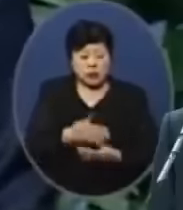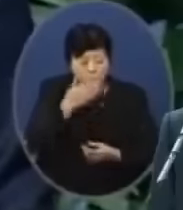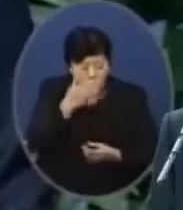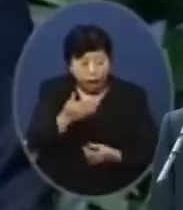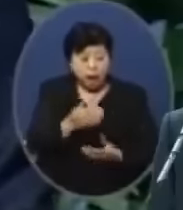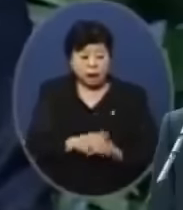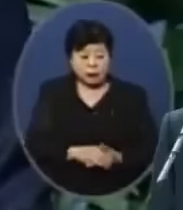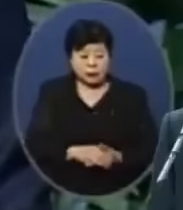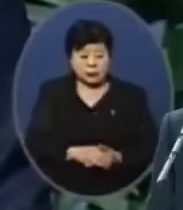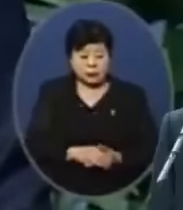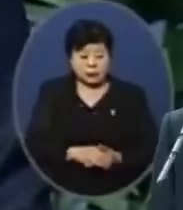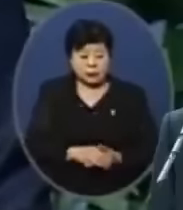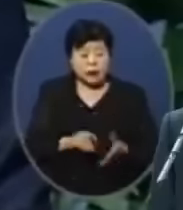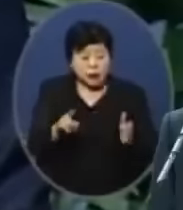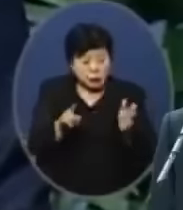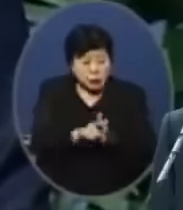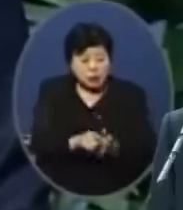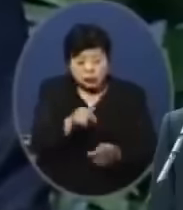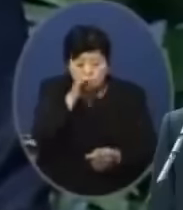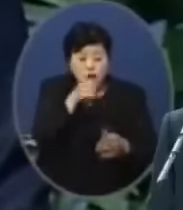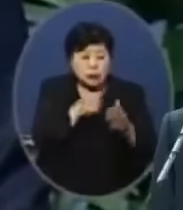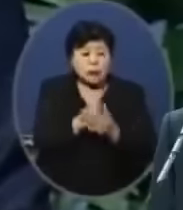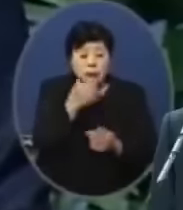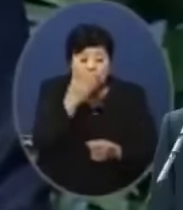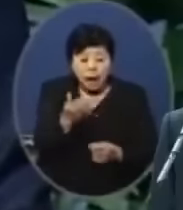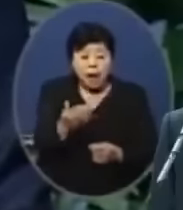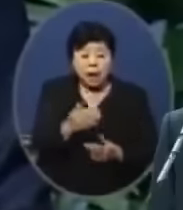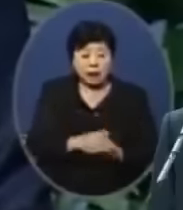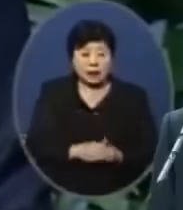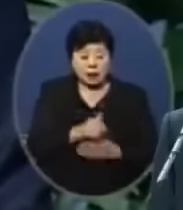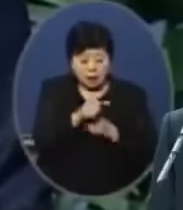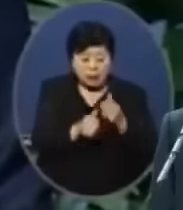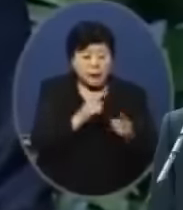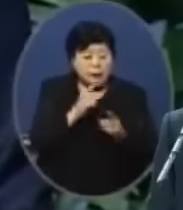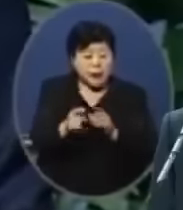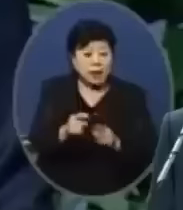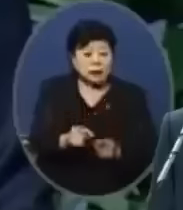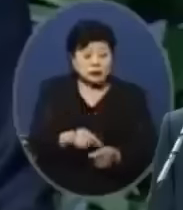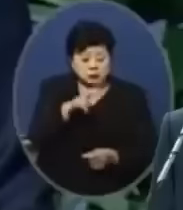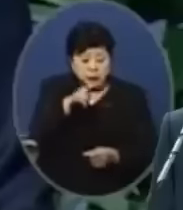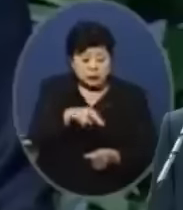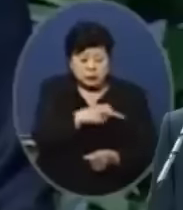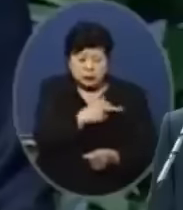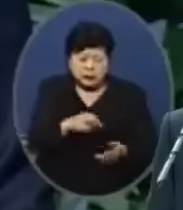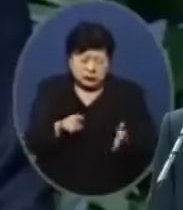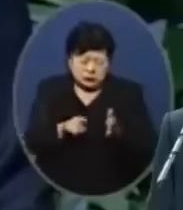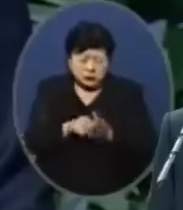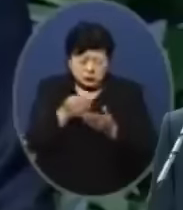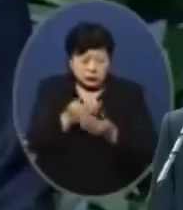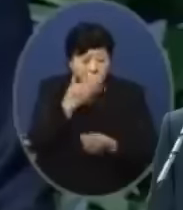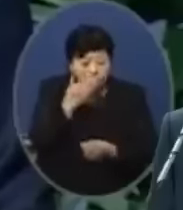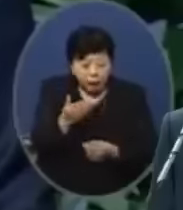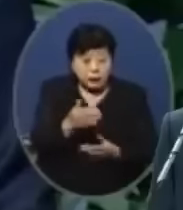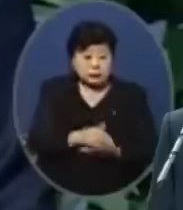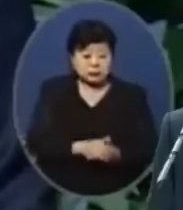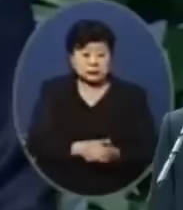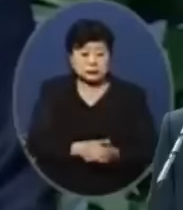있습니다. 여러분은 믿음이 있기 때문인 것입니다. 하나님 말씀을 읽으면 더 큰 믿음을 얻을 수가 있기 때문인